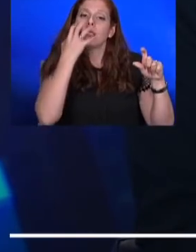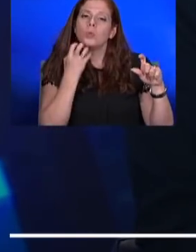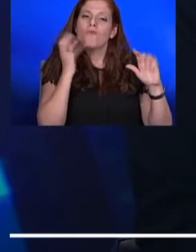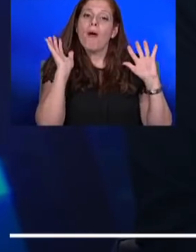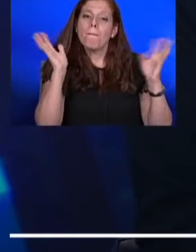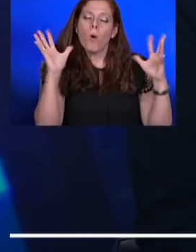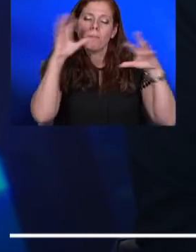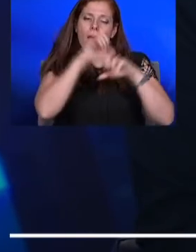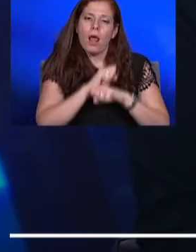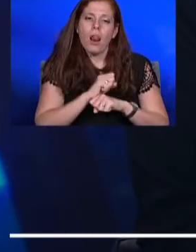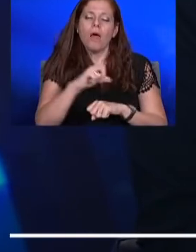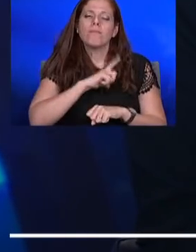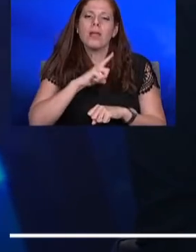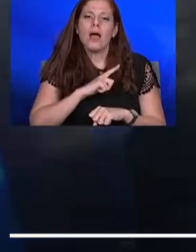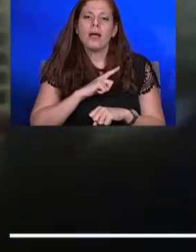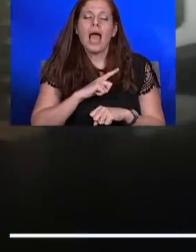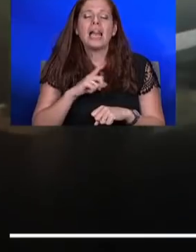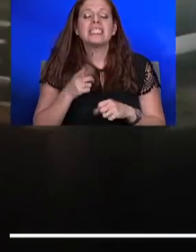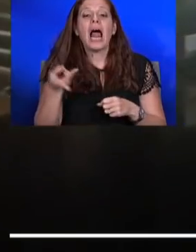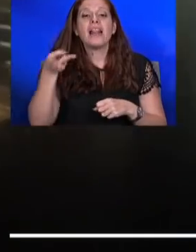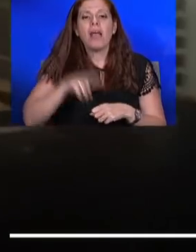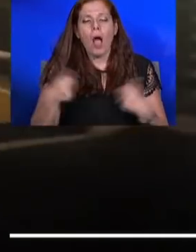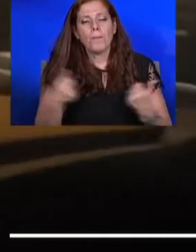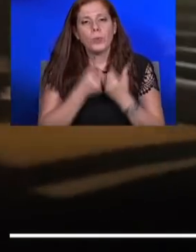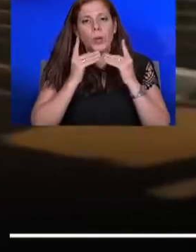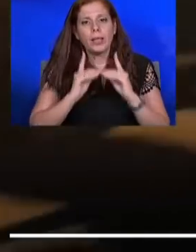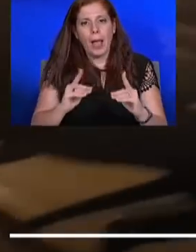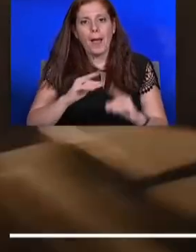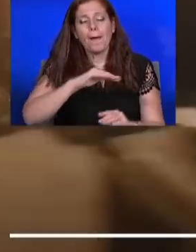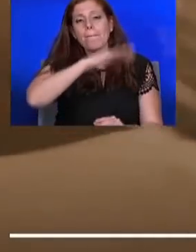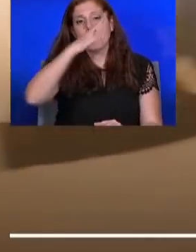נהרג היום בתאונת דרכים ברמת הגולן. רב תוראי סער